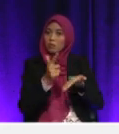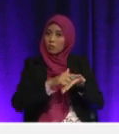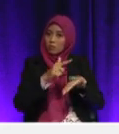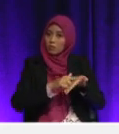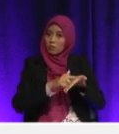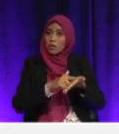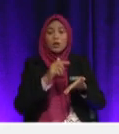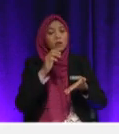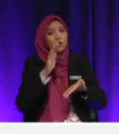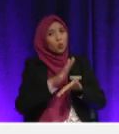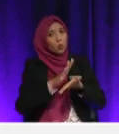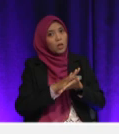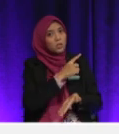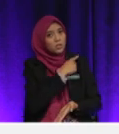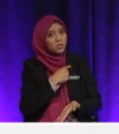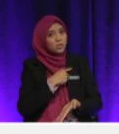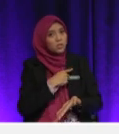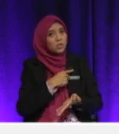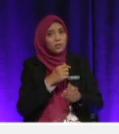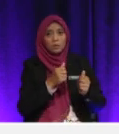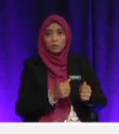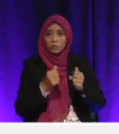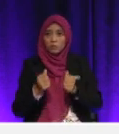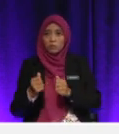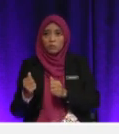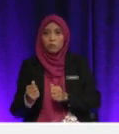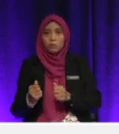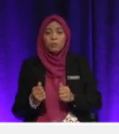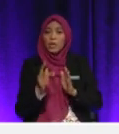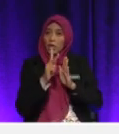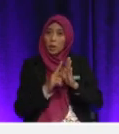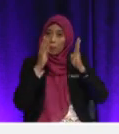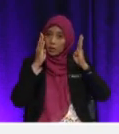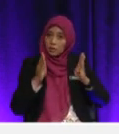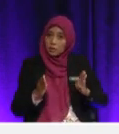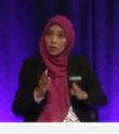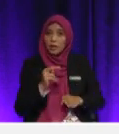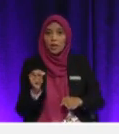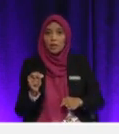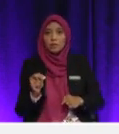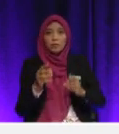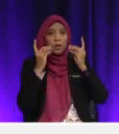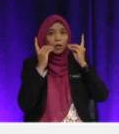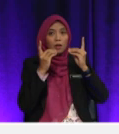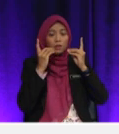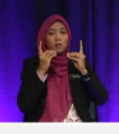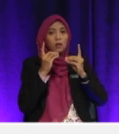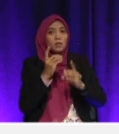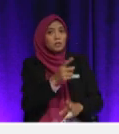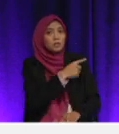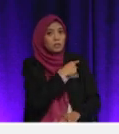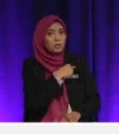Cina diteruskan secara basingan di bawah sistem ke jutaan pendidikan sekolah Cina haruslah berorientasikan Tanah